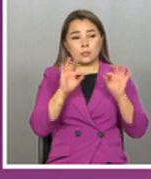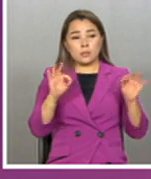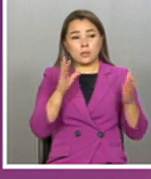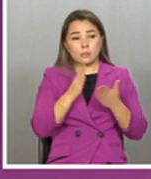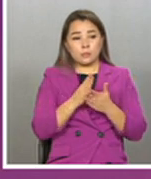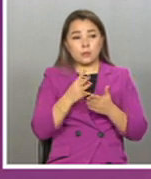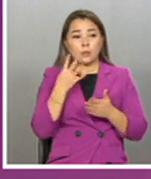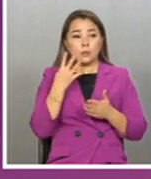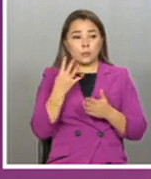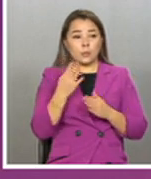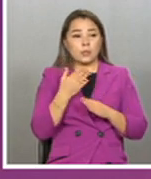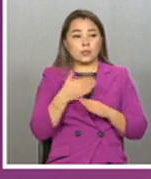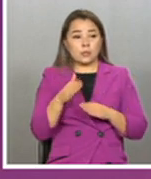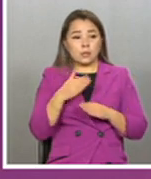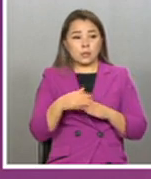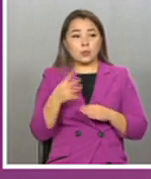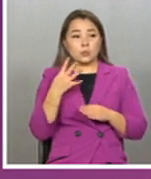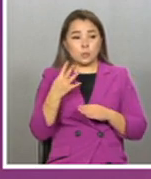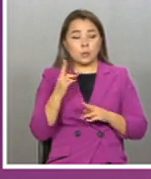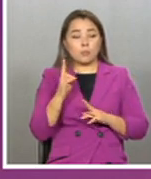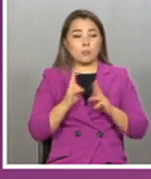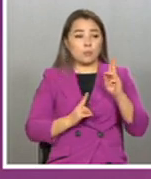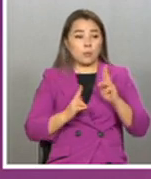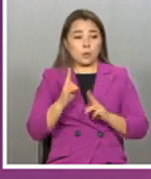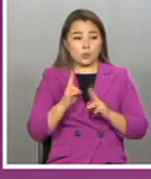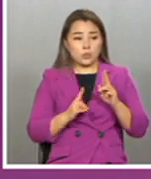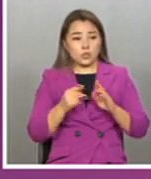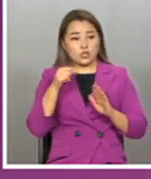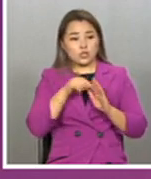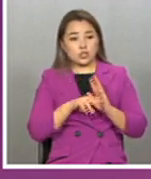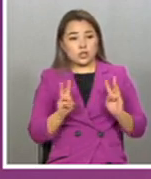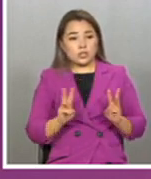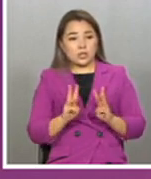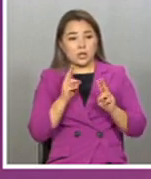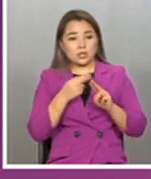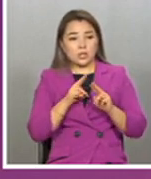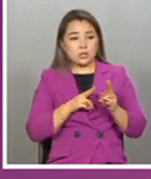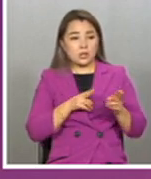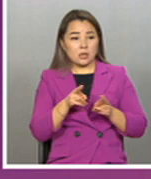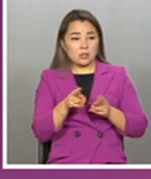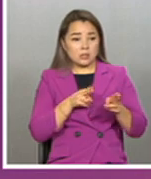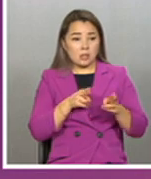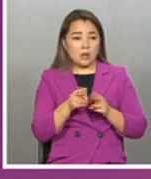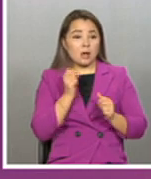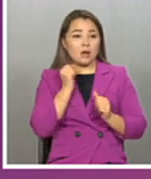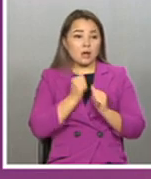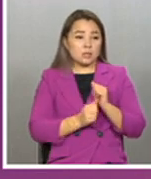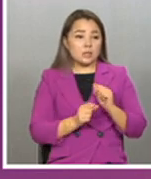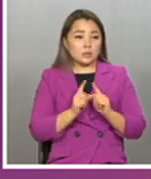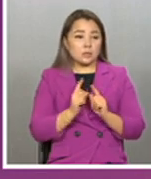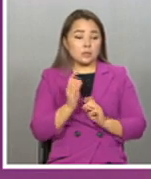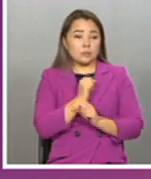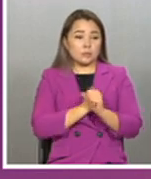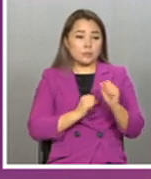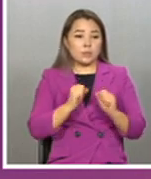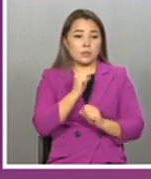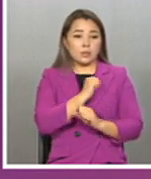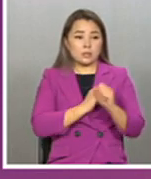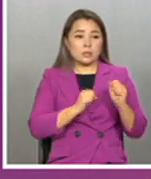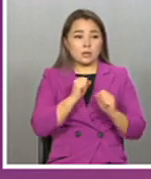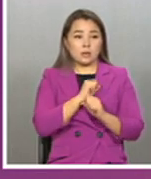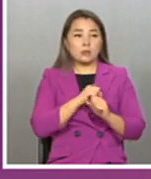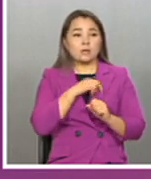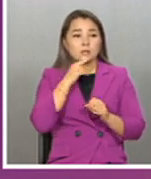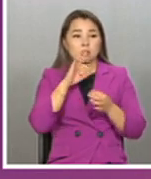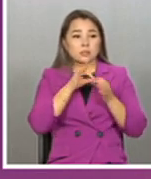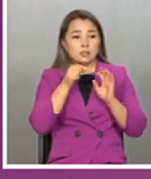тактілі 4 поршынды іштен жанғыш қозғалтқыштың бір мезгілдегі әр поршынның қандай жүріс, яғни такті жасайтынын